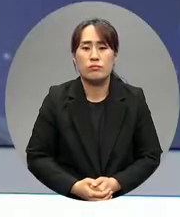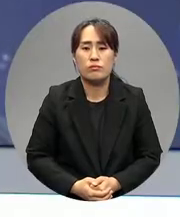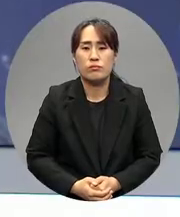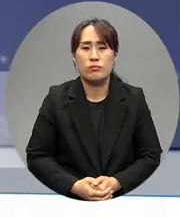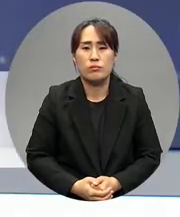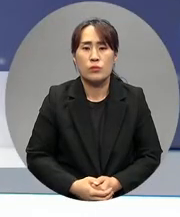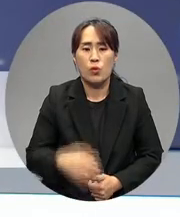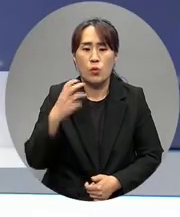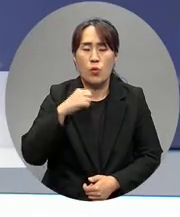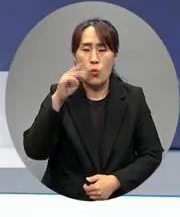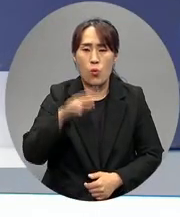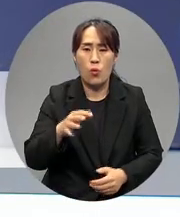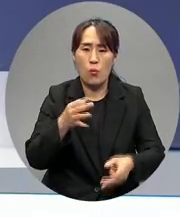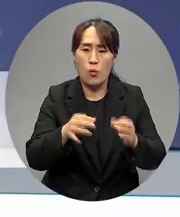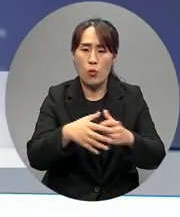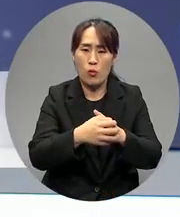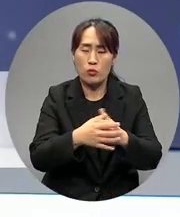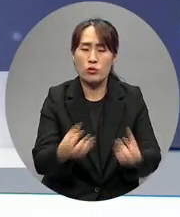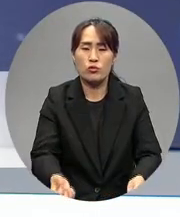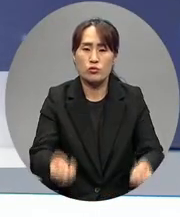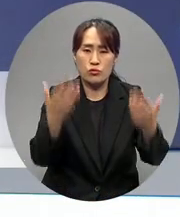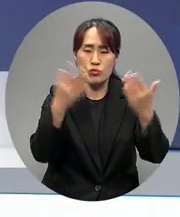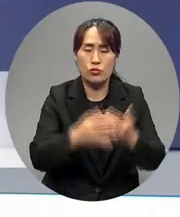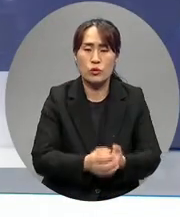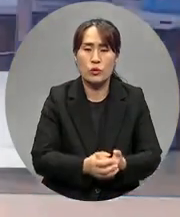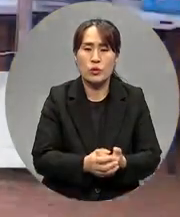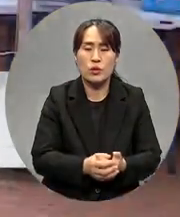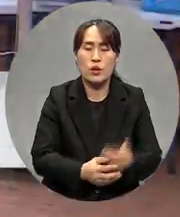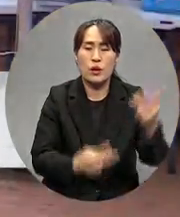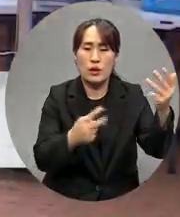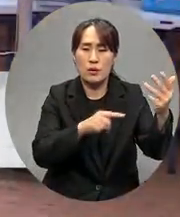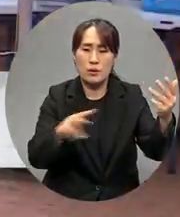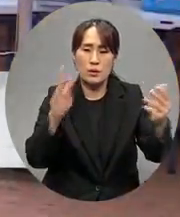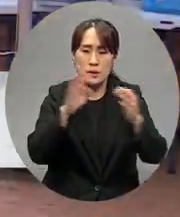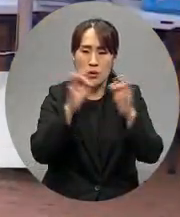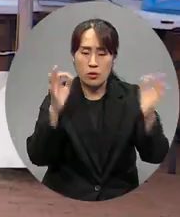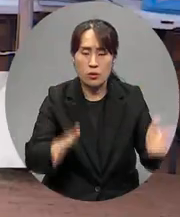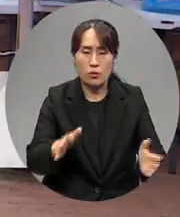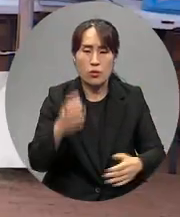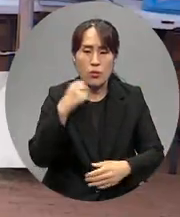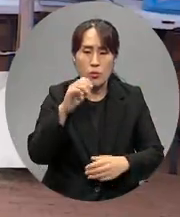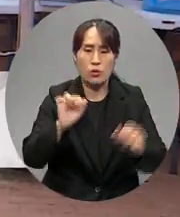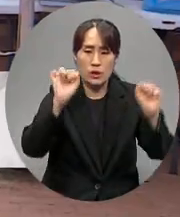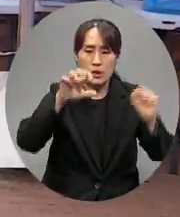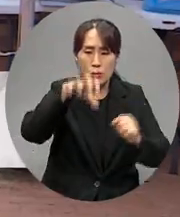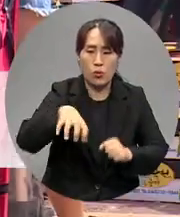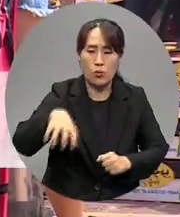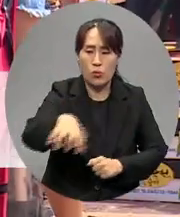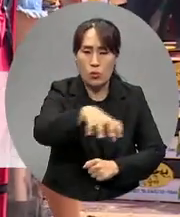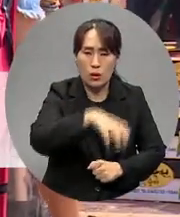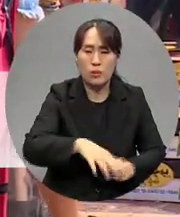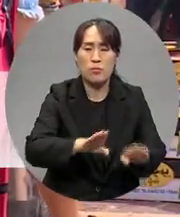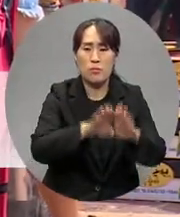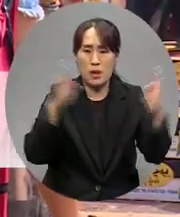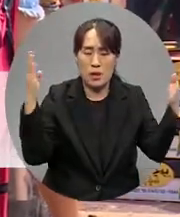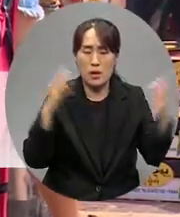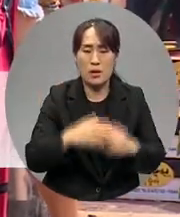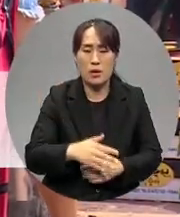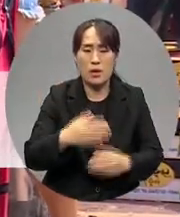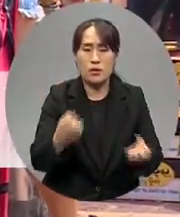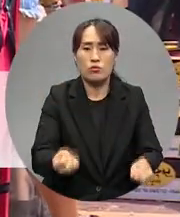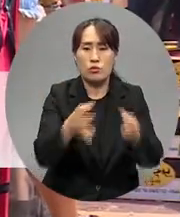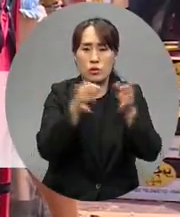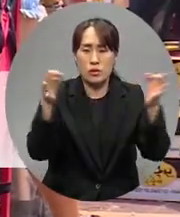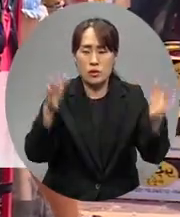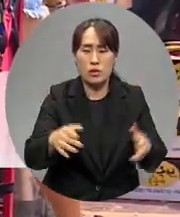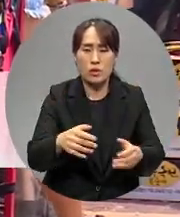향수 옥천 포도 복숭아 축제가 다음 달 2일부터 4일 동안 옥천 공설 운동장 일원에서 열립니다. 축제